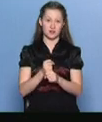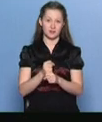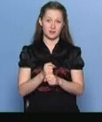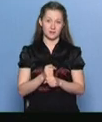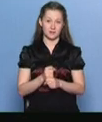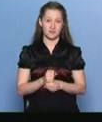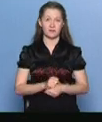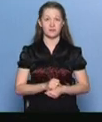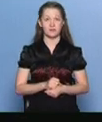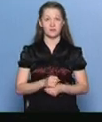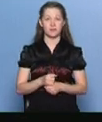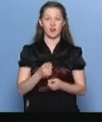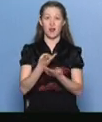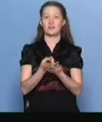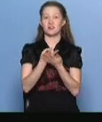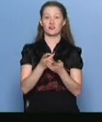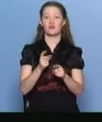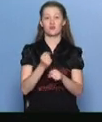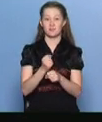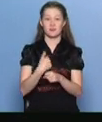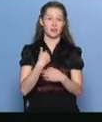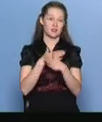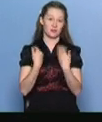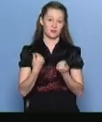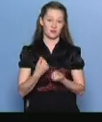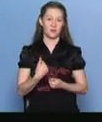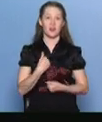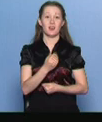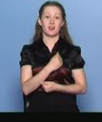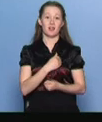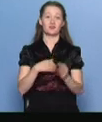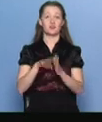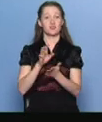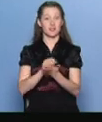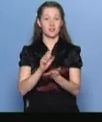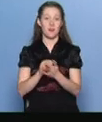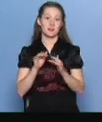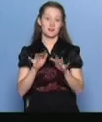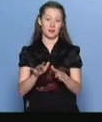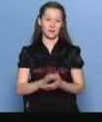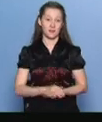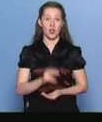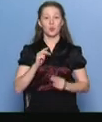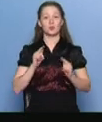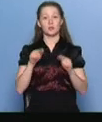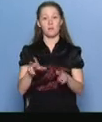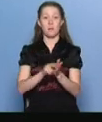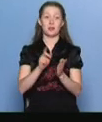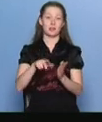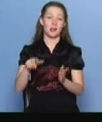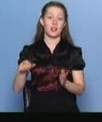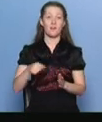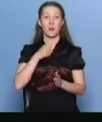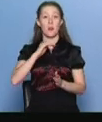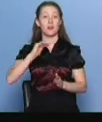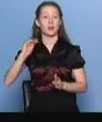дома сидеть, что ли, лежать? Я не хочу. Я хочу лучше заниматься делом. Трудоустраивают и пенсионеров, и